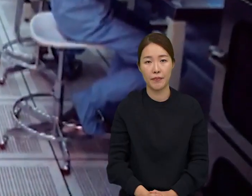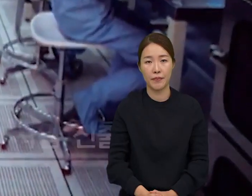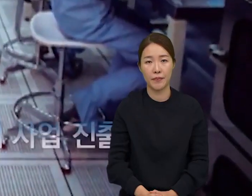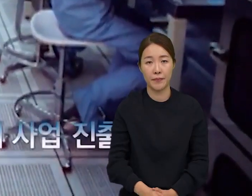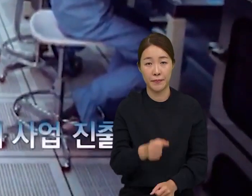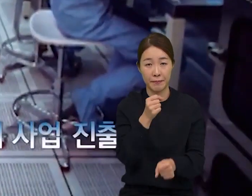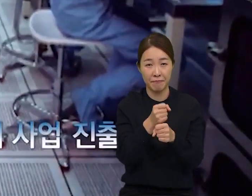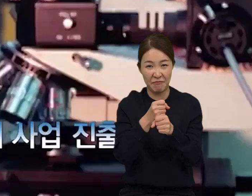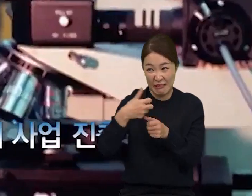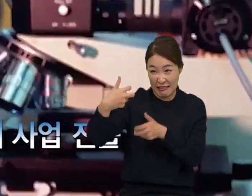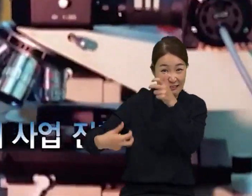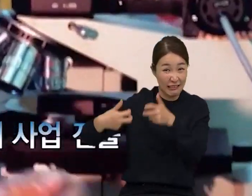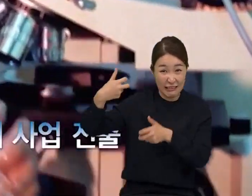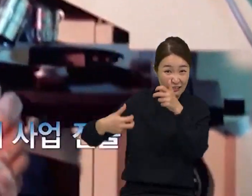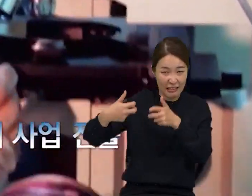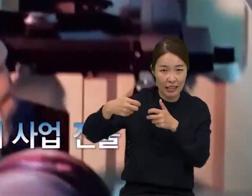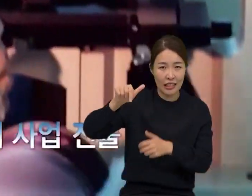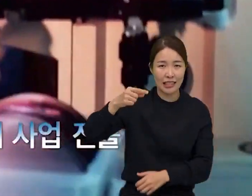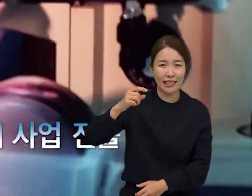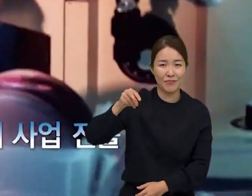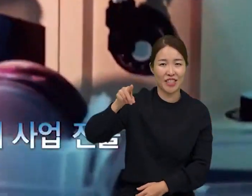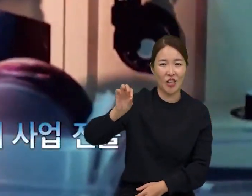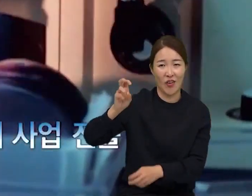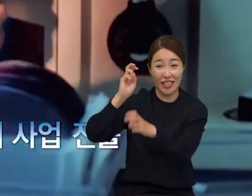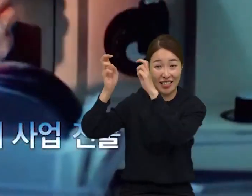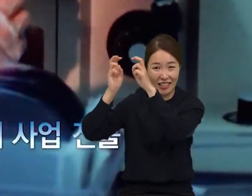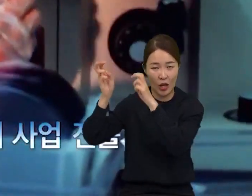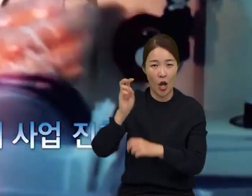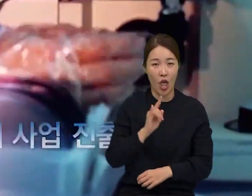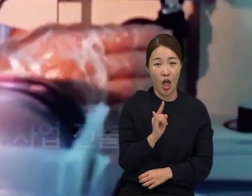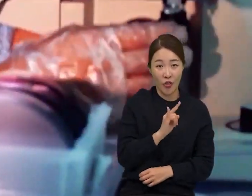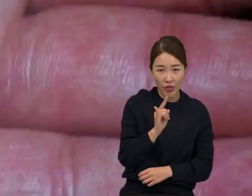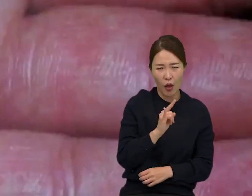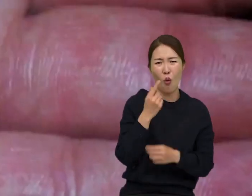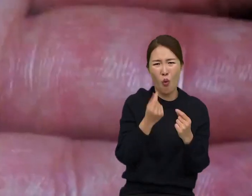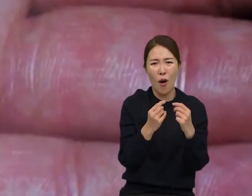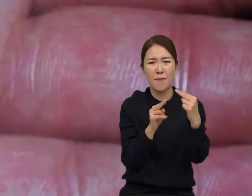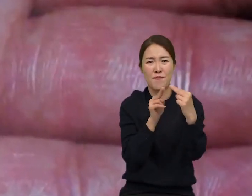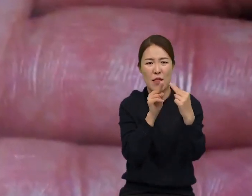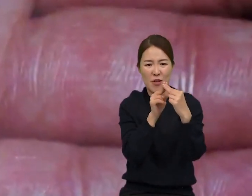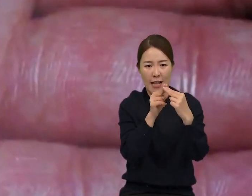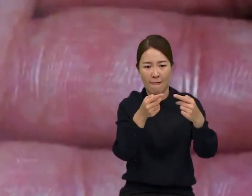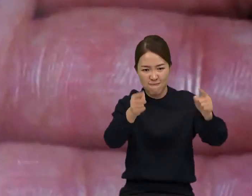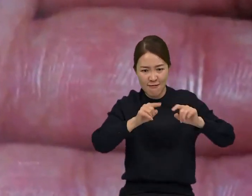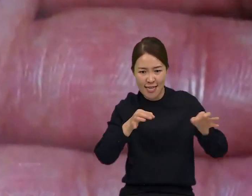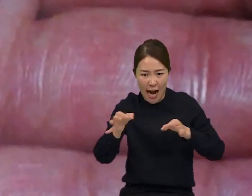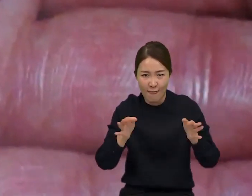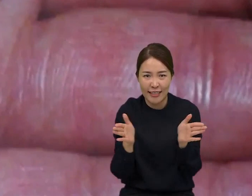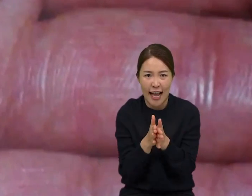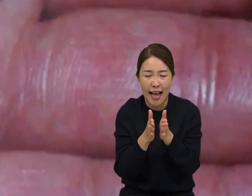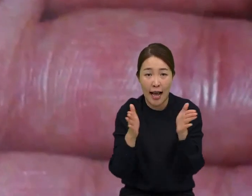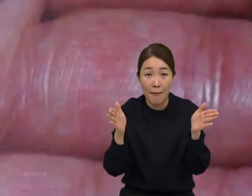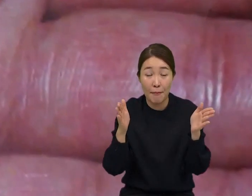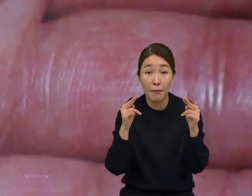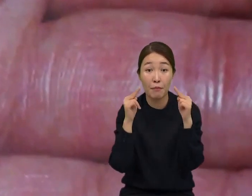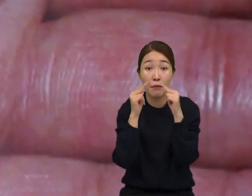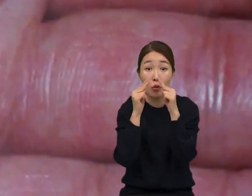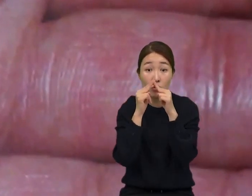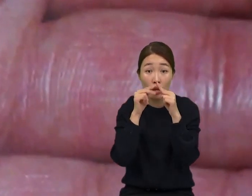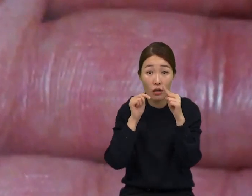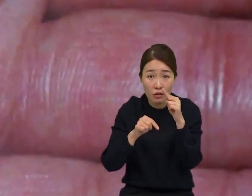세계의 라이벌인 금성사와 현대 역시 반도체 사업에 진출했다. 반도체 부문은 세계 최고